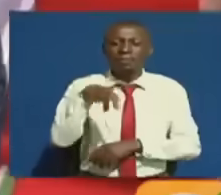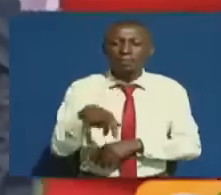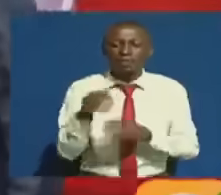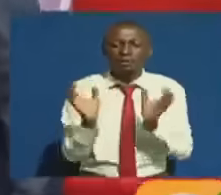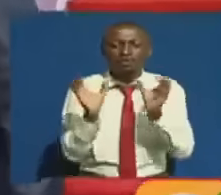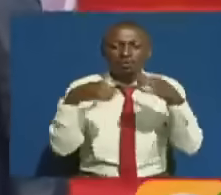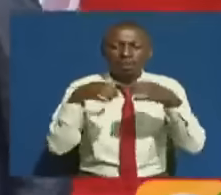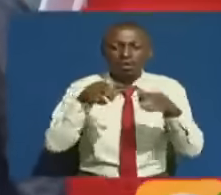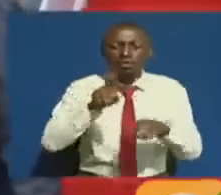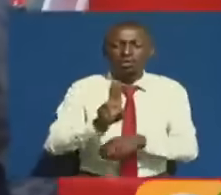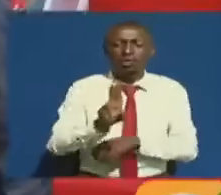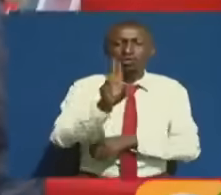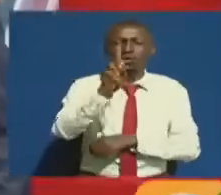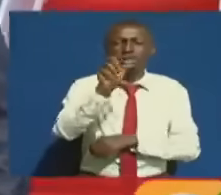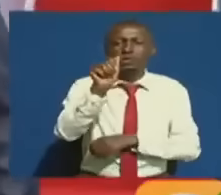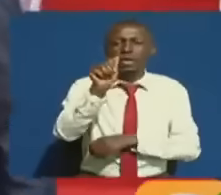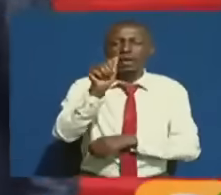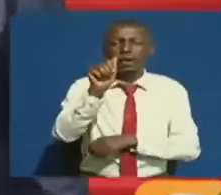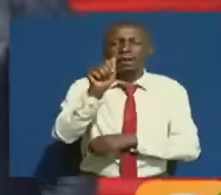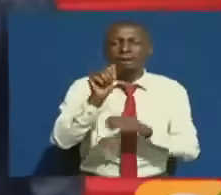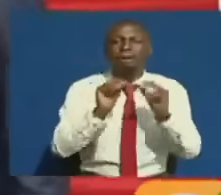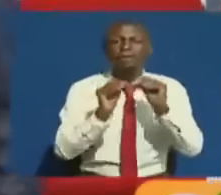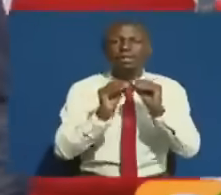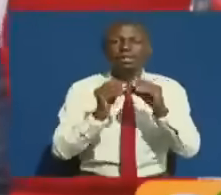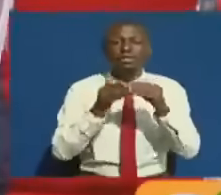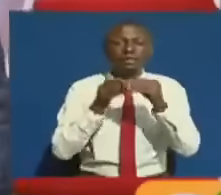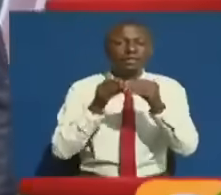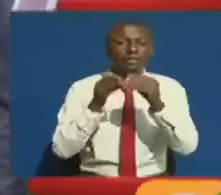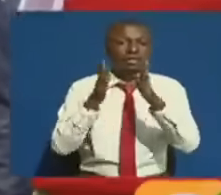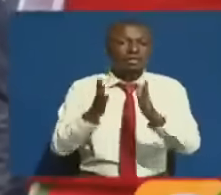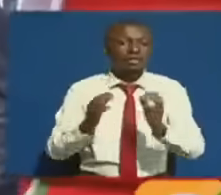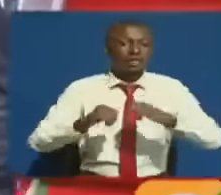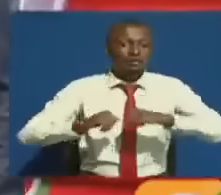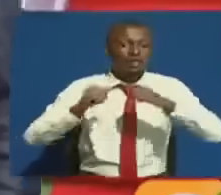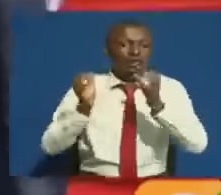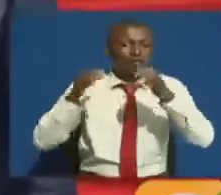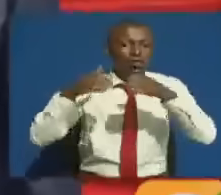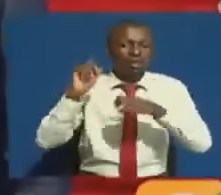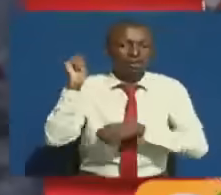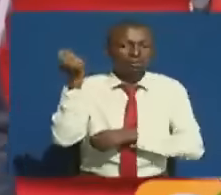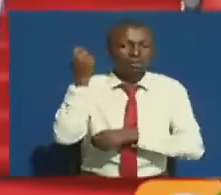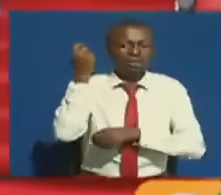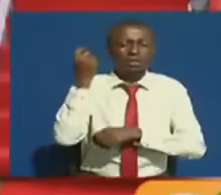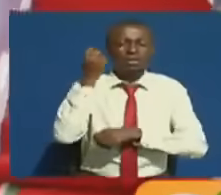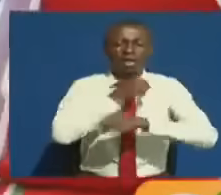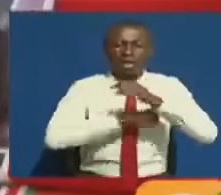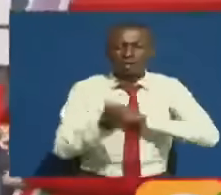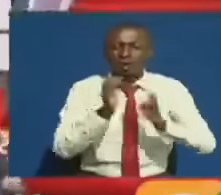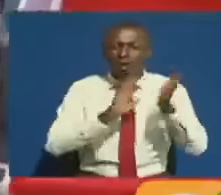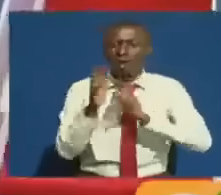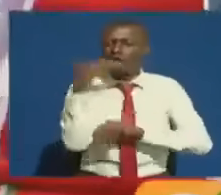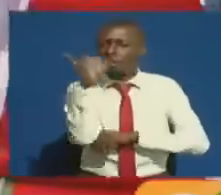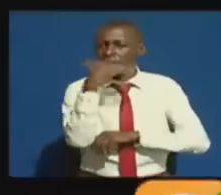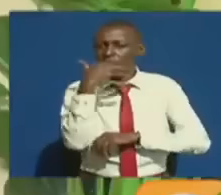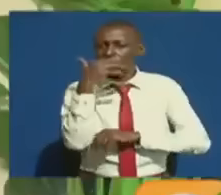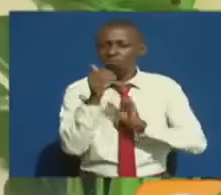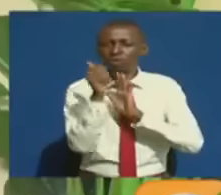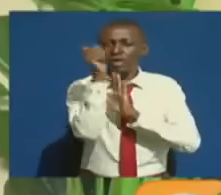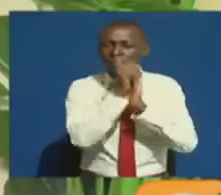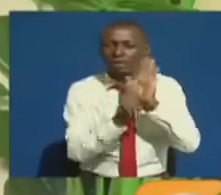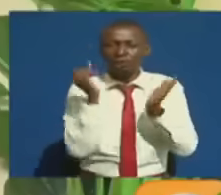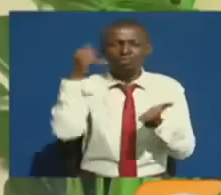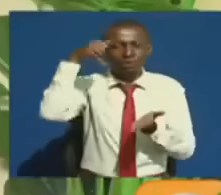UDA utakaoongozwa na kinara wa chama ambaye ni rais, semi na mienendo ya Gachagua zitakuwa moja ya ajenda kuu. You